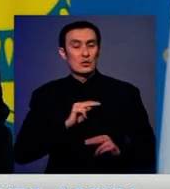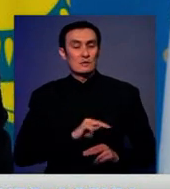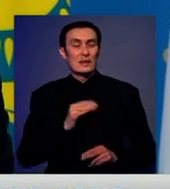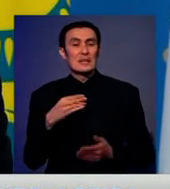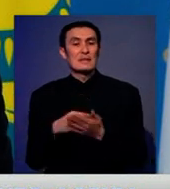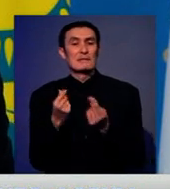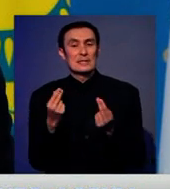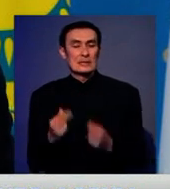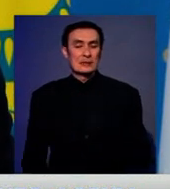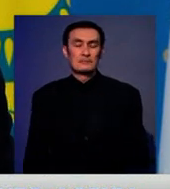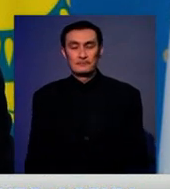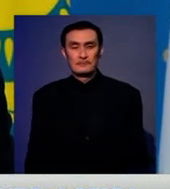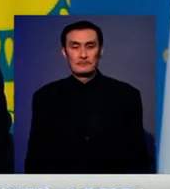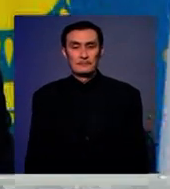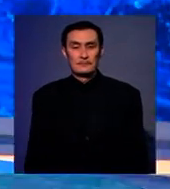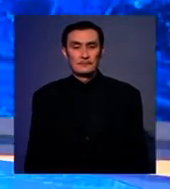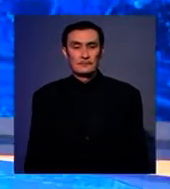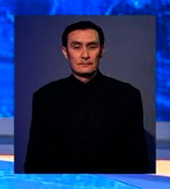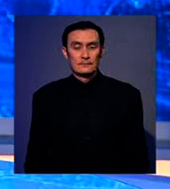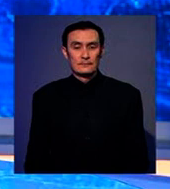и инвестиций.